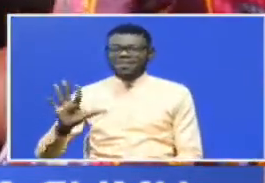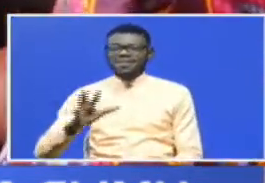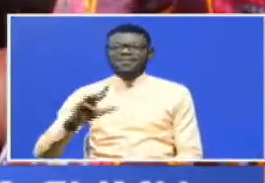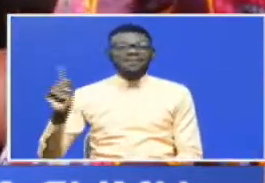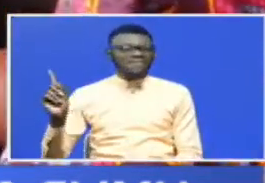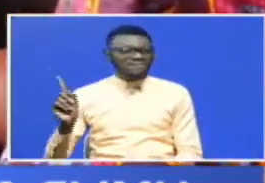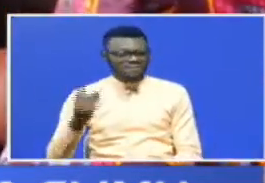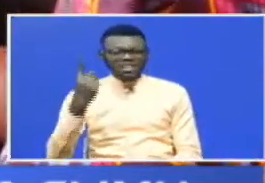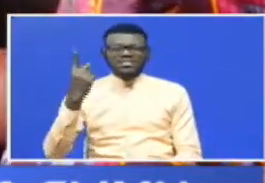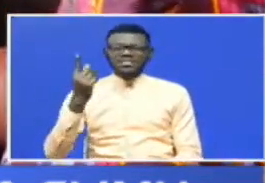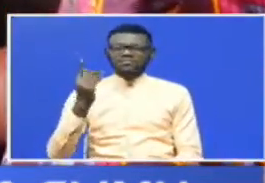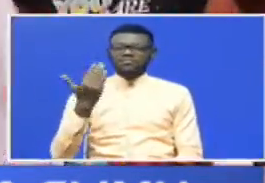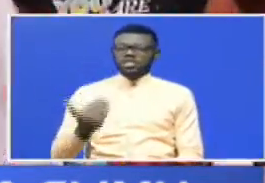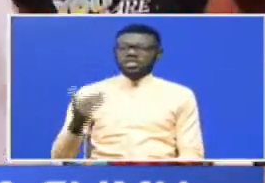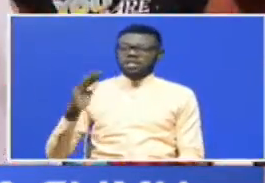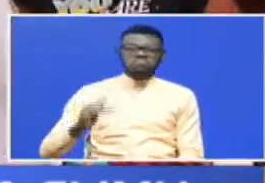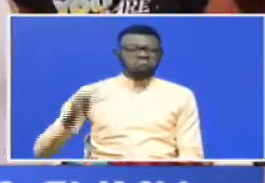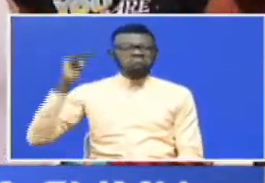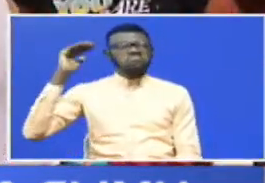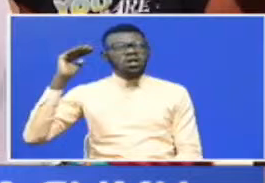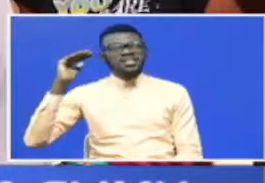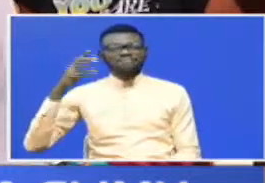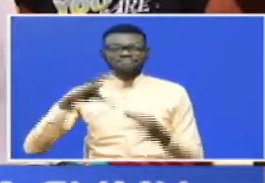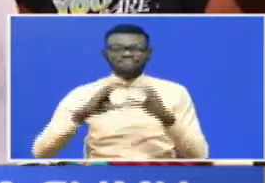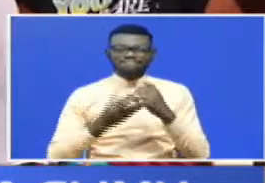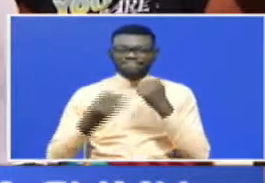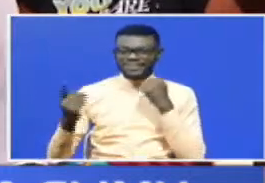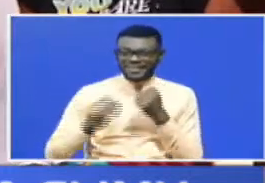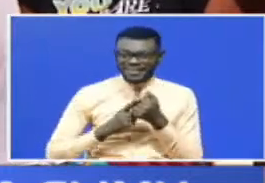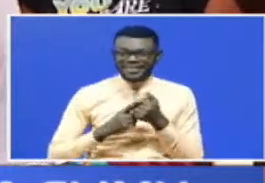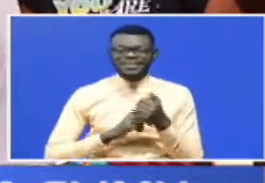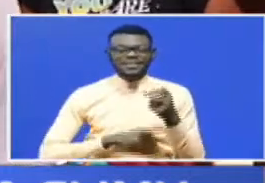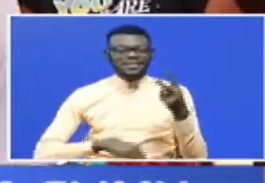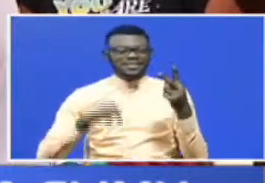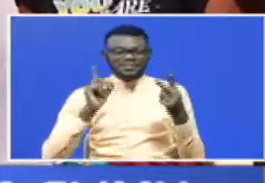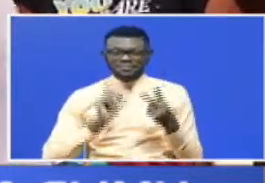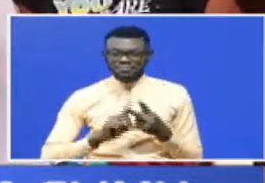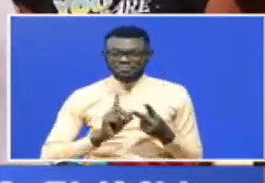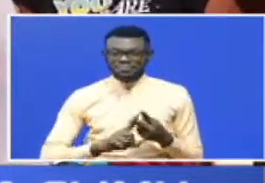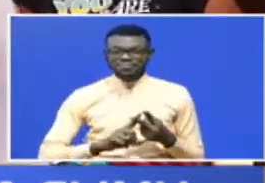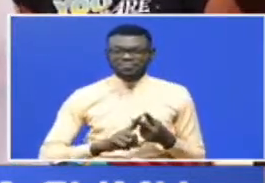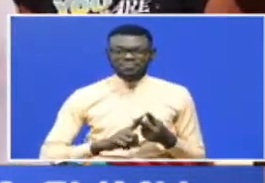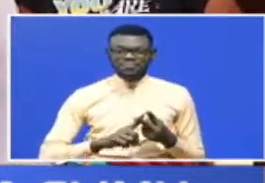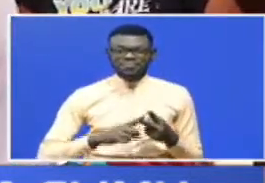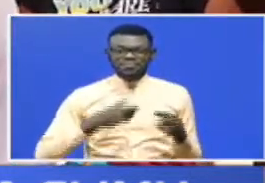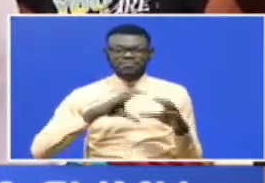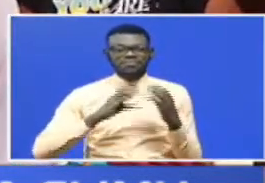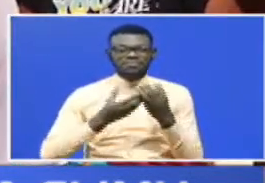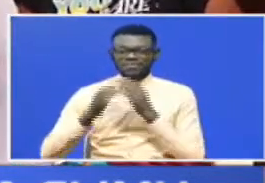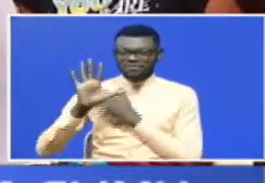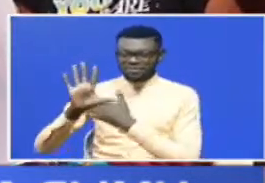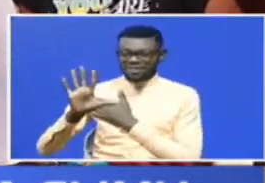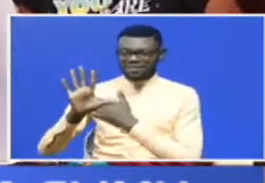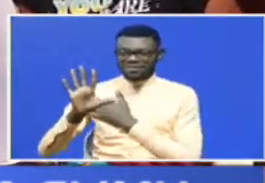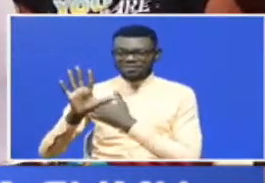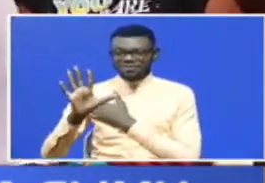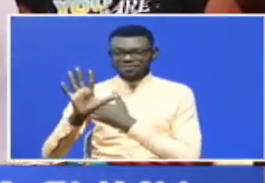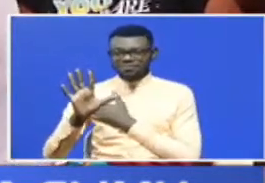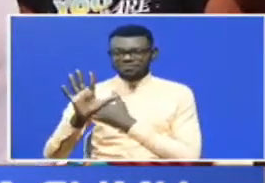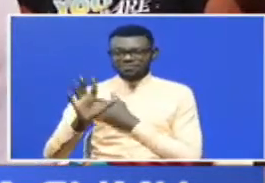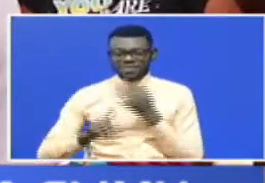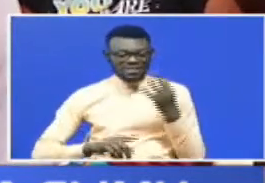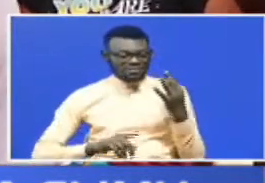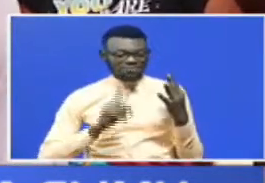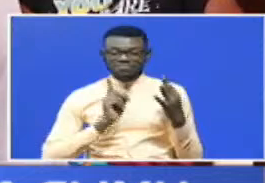kwanza, yule mkubwa ni wa grade 6, halafu wa pili ni grade 5,